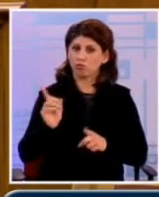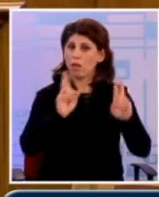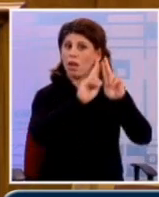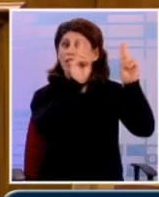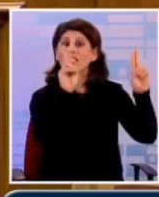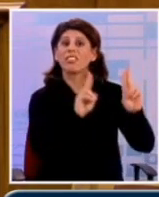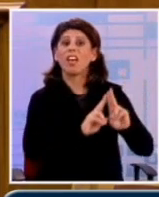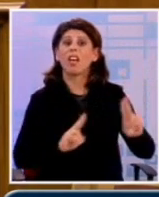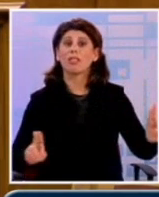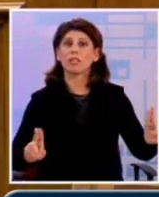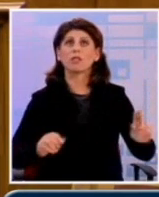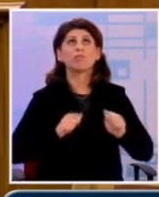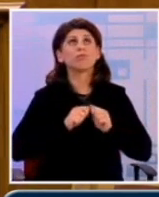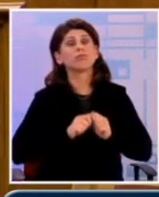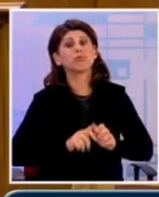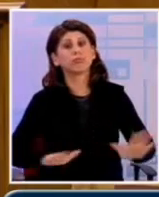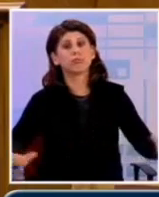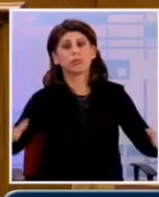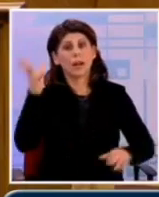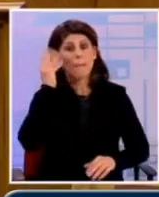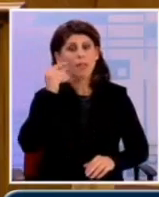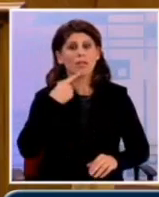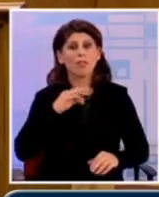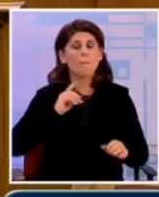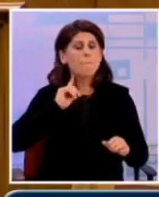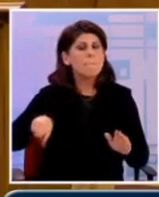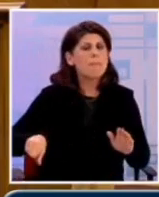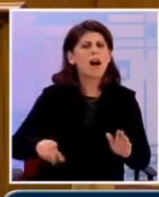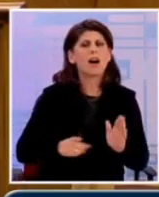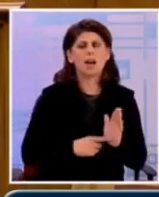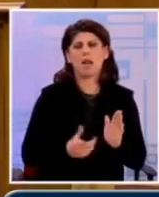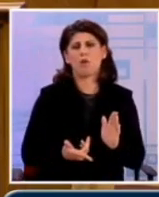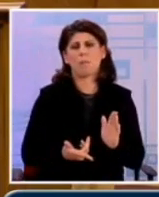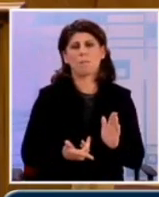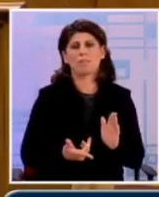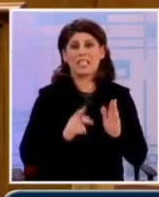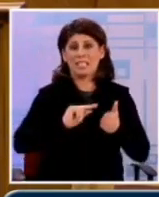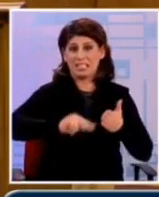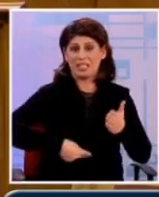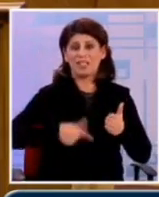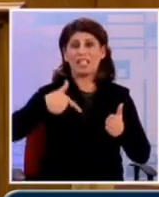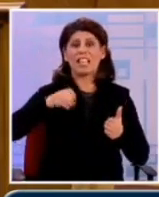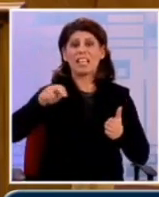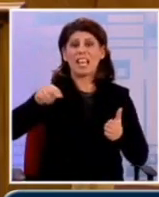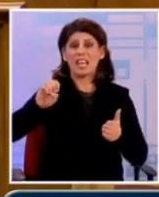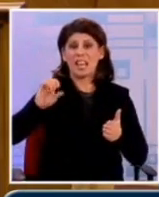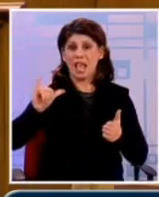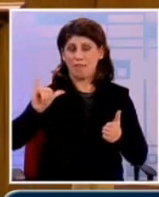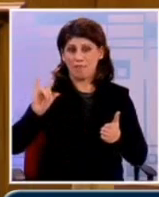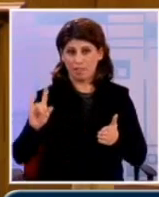διεθνείς διαστάσεις, διότι παραβιάζει κατάφορα όχι μόνο τη συνθήκη της Γενέβης κατά την περίοδο του